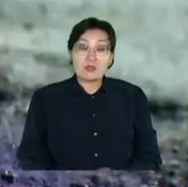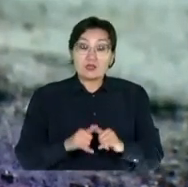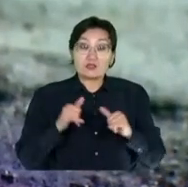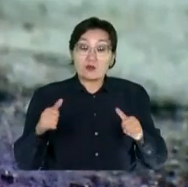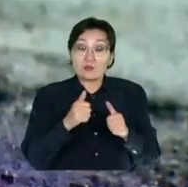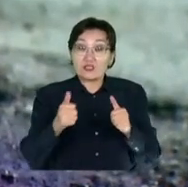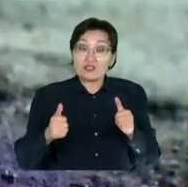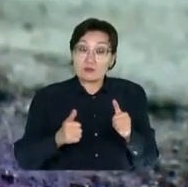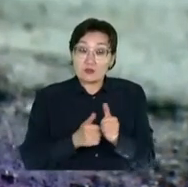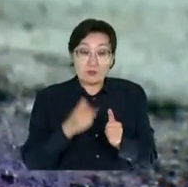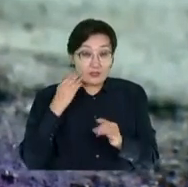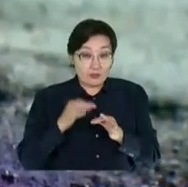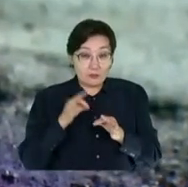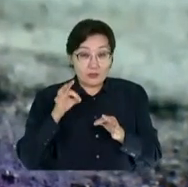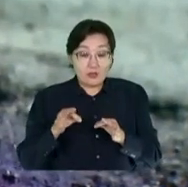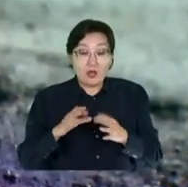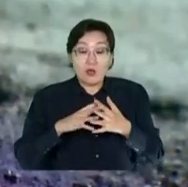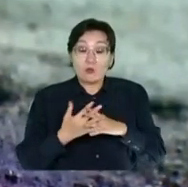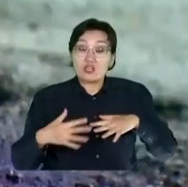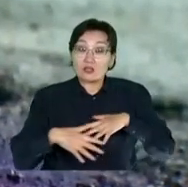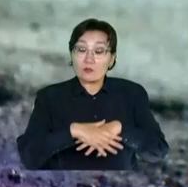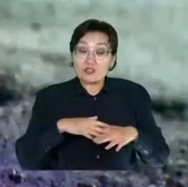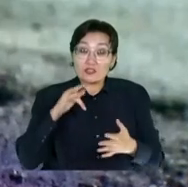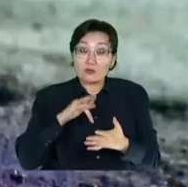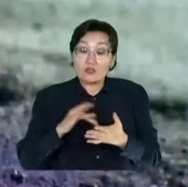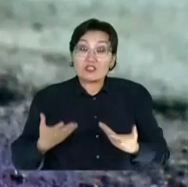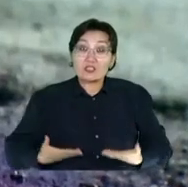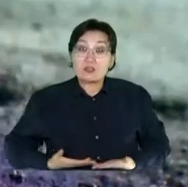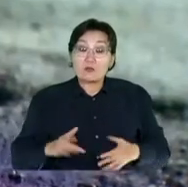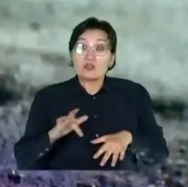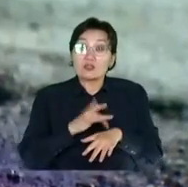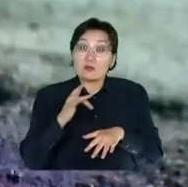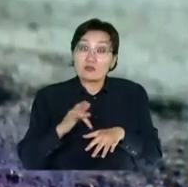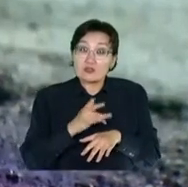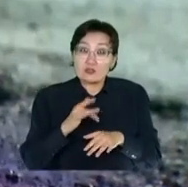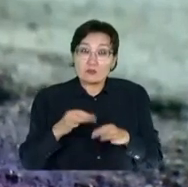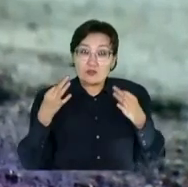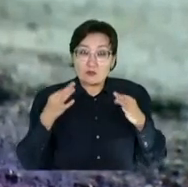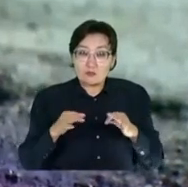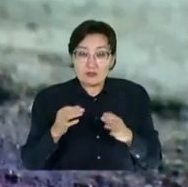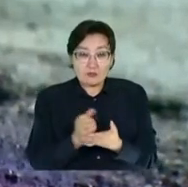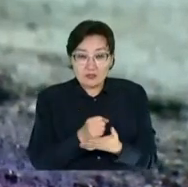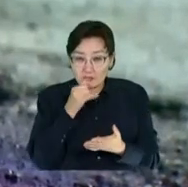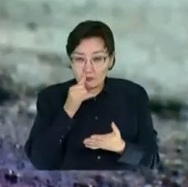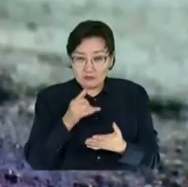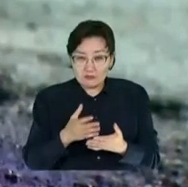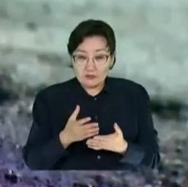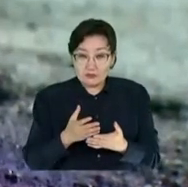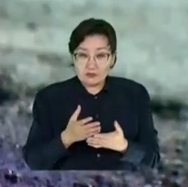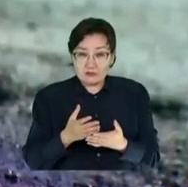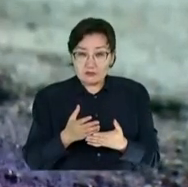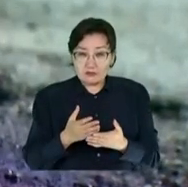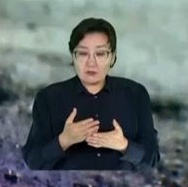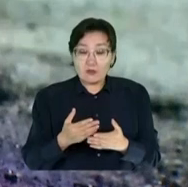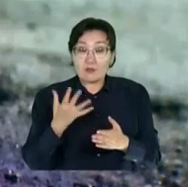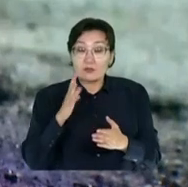Өркениеттен ада қалдық. Алматы облысында ауыл халқы орталықта тұрған мен коммуналдық қызметке қол жеткізе алмай жүргендерін айтады. Сөздерінше